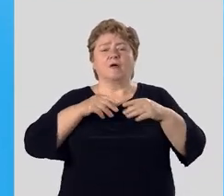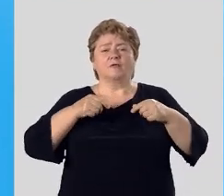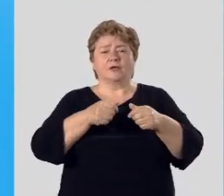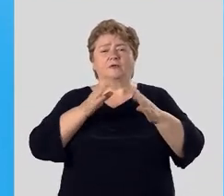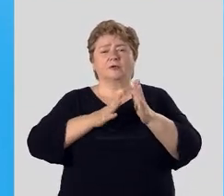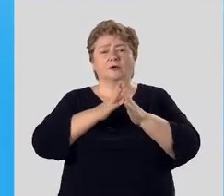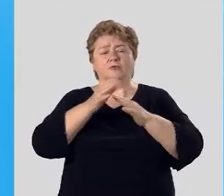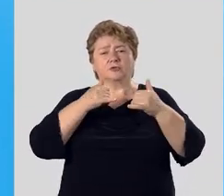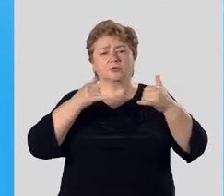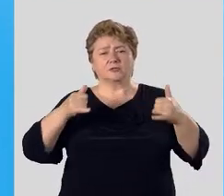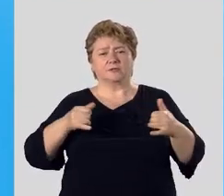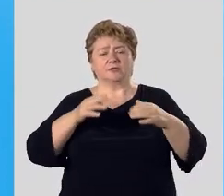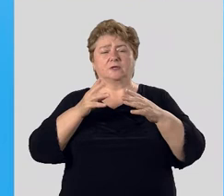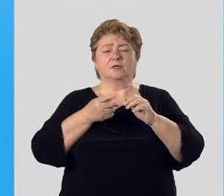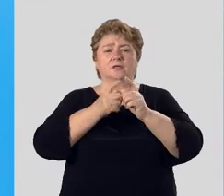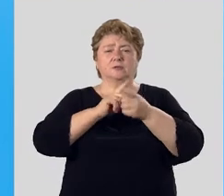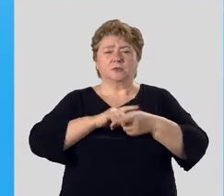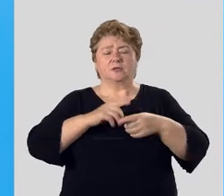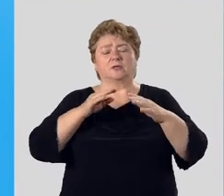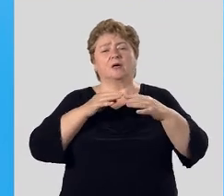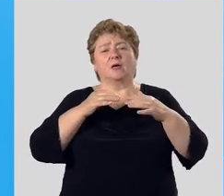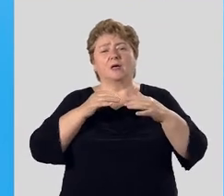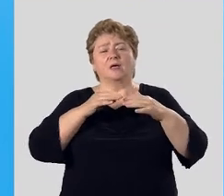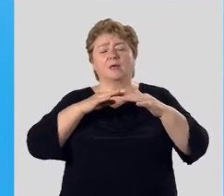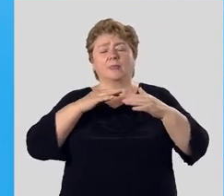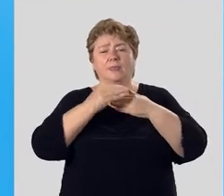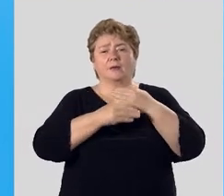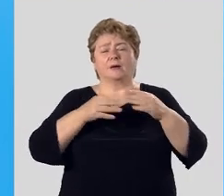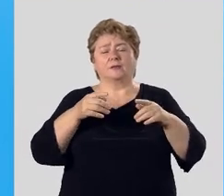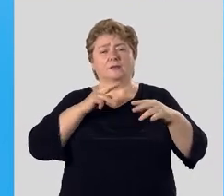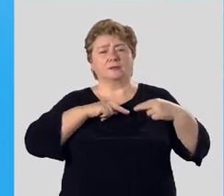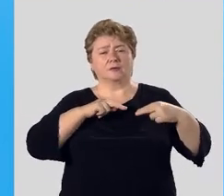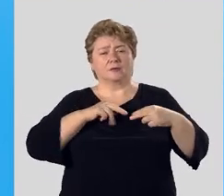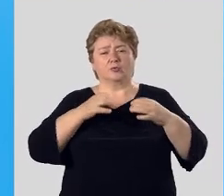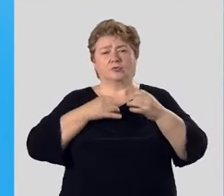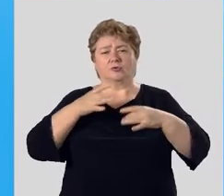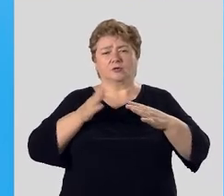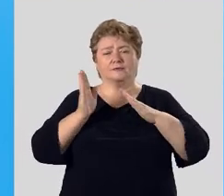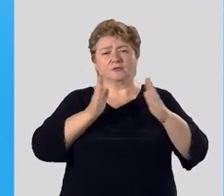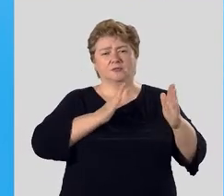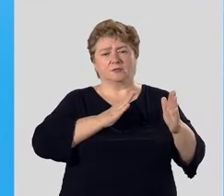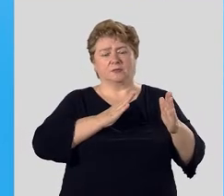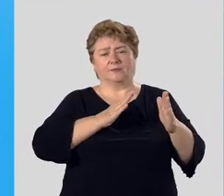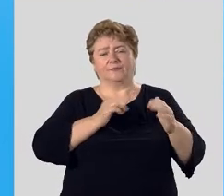рост, развитие и дифференцирование тканей, а также на деятельность нервной системы.